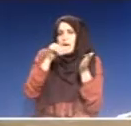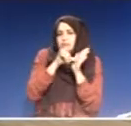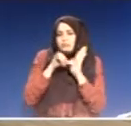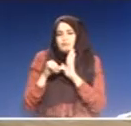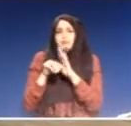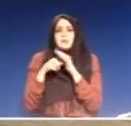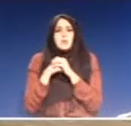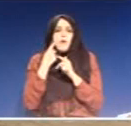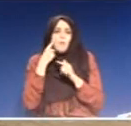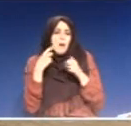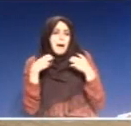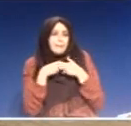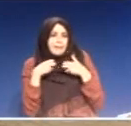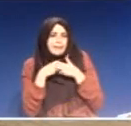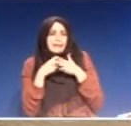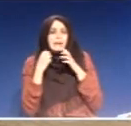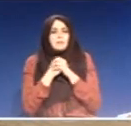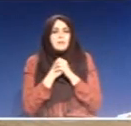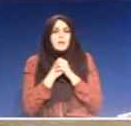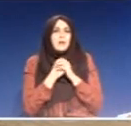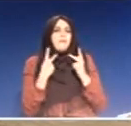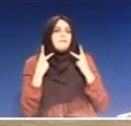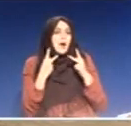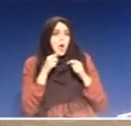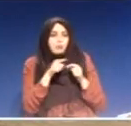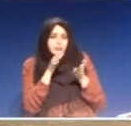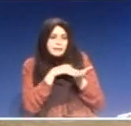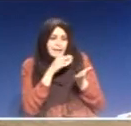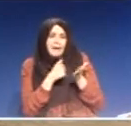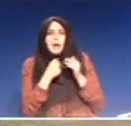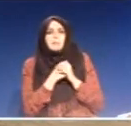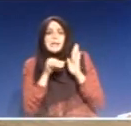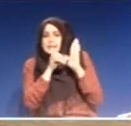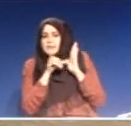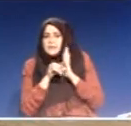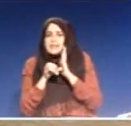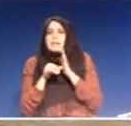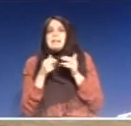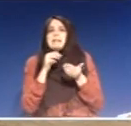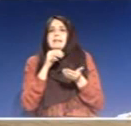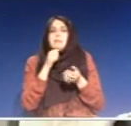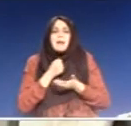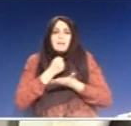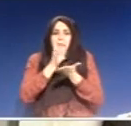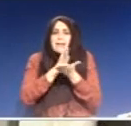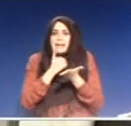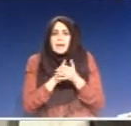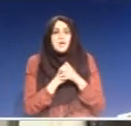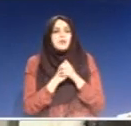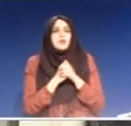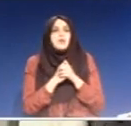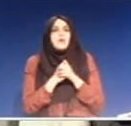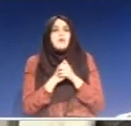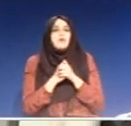يعني القيمه تقويم نعم. قيمه العقار وانواع العقار. كاين